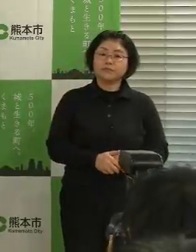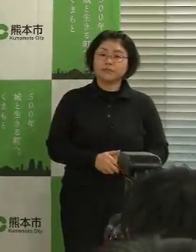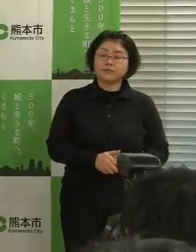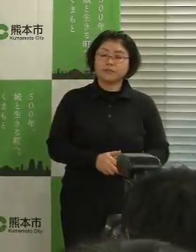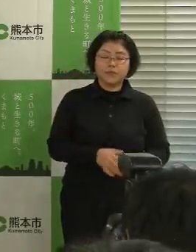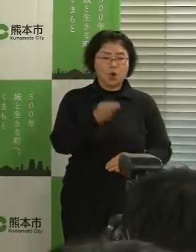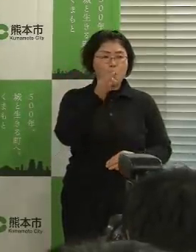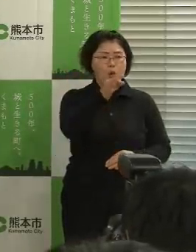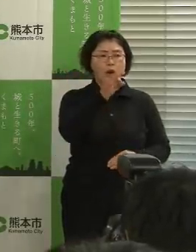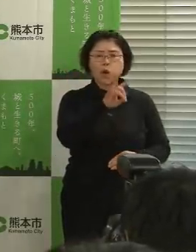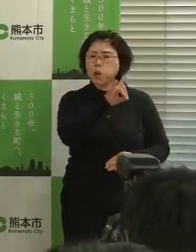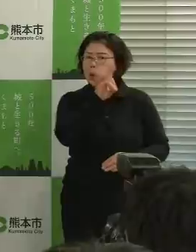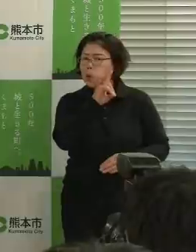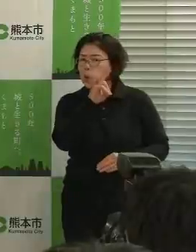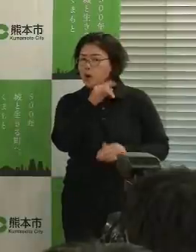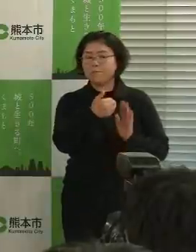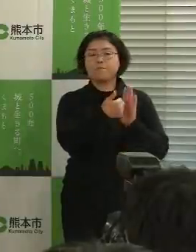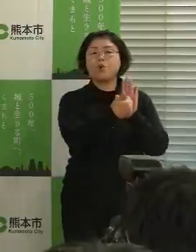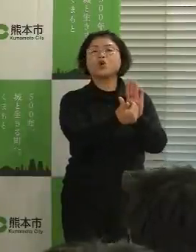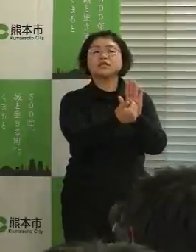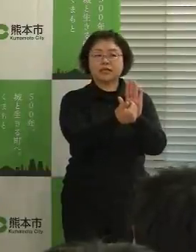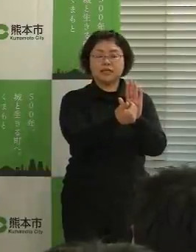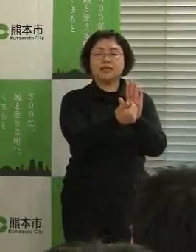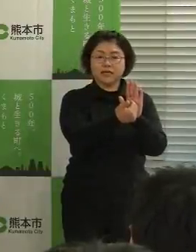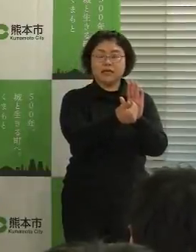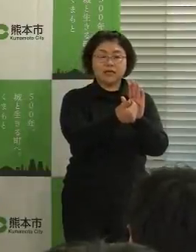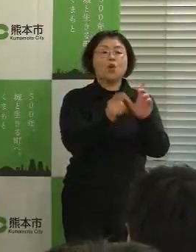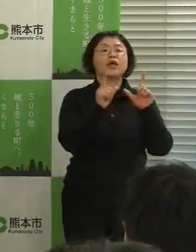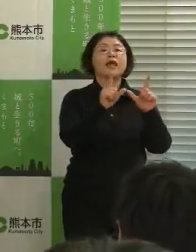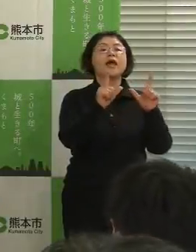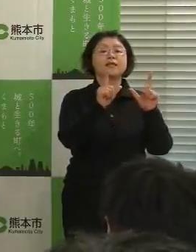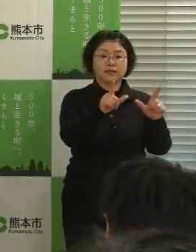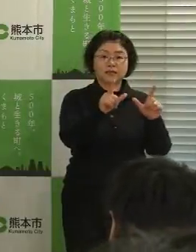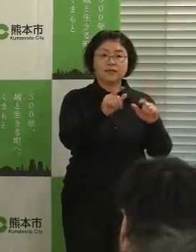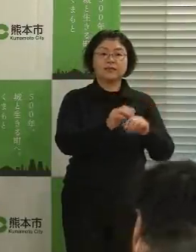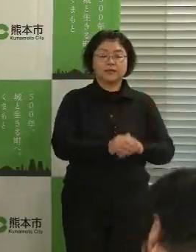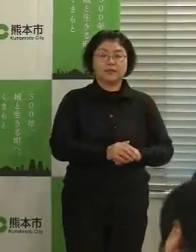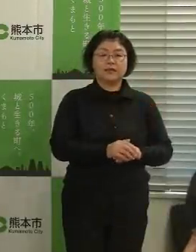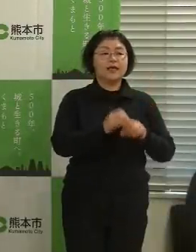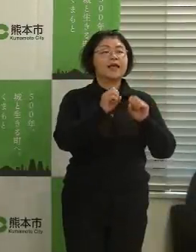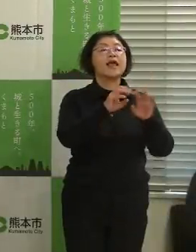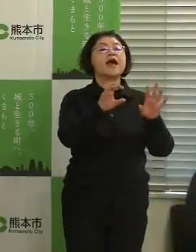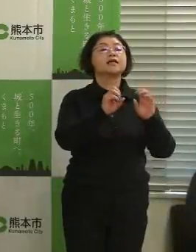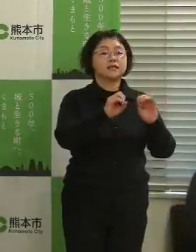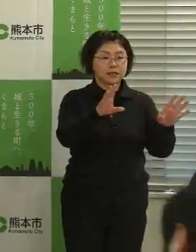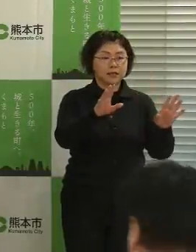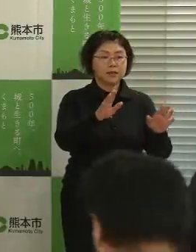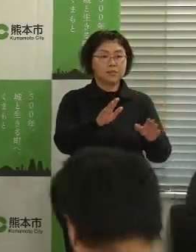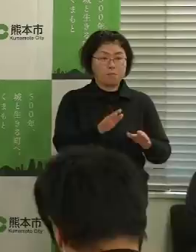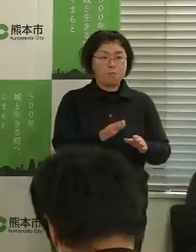お金詐欺を防止する啓発のポスターでございます。ですかね、